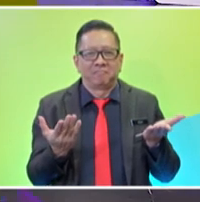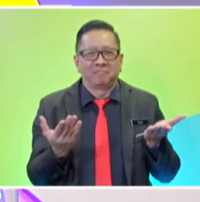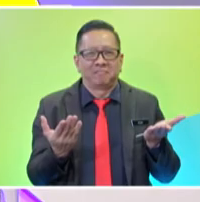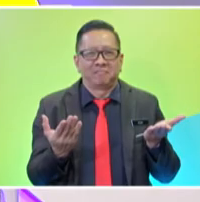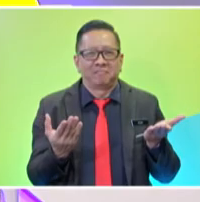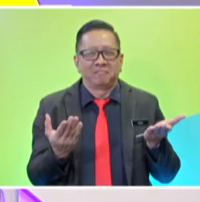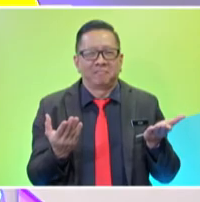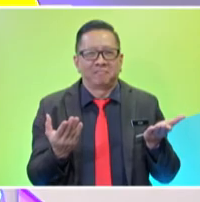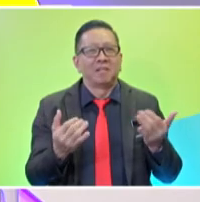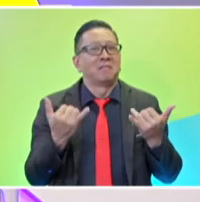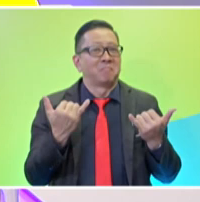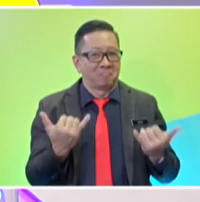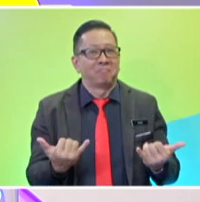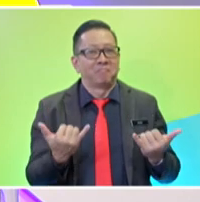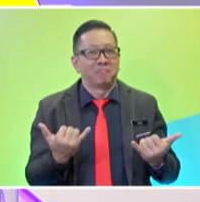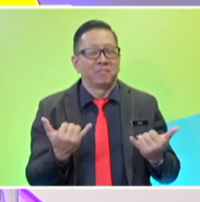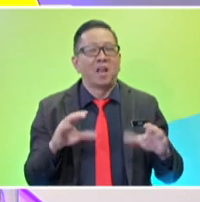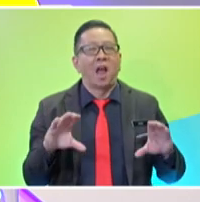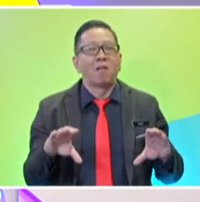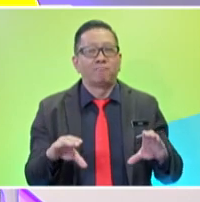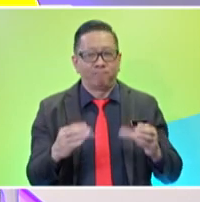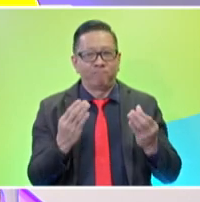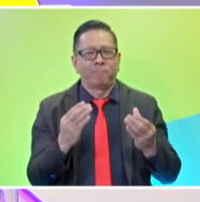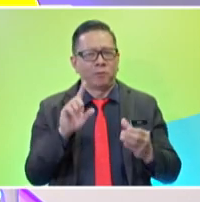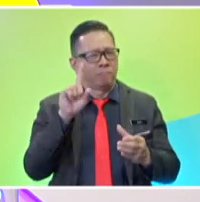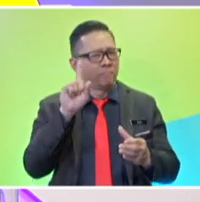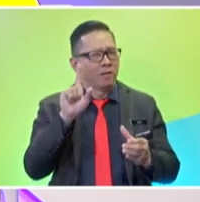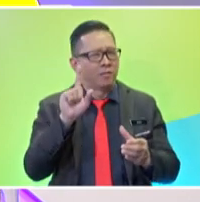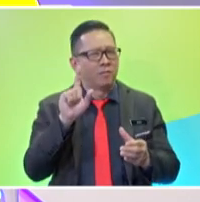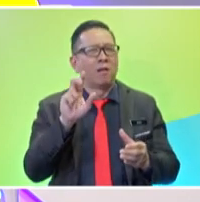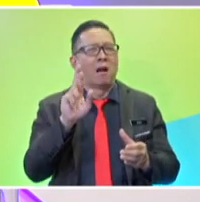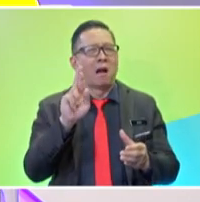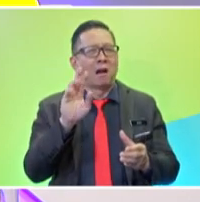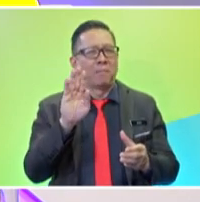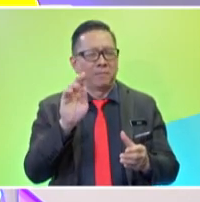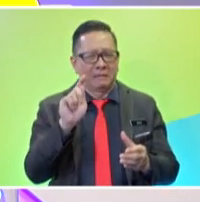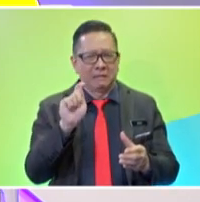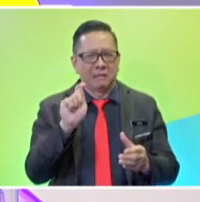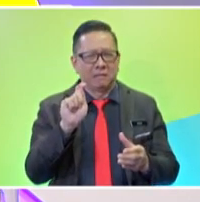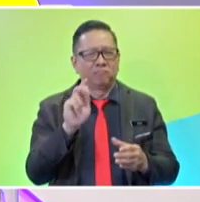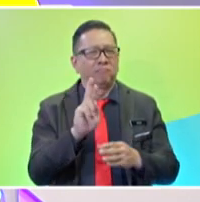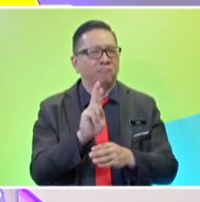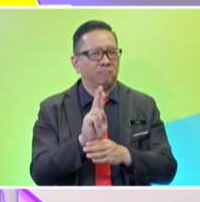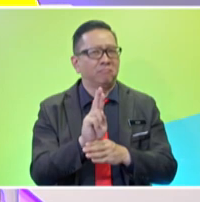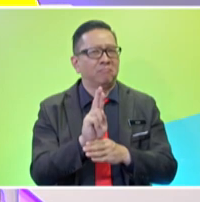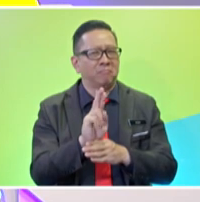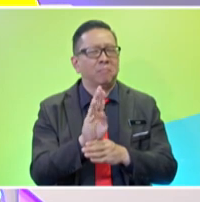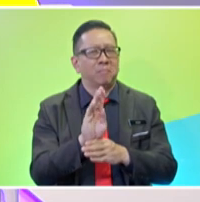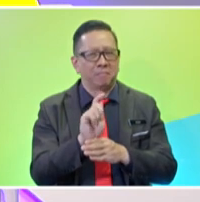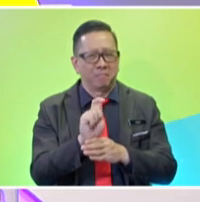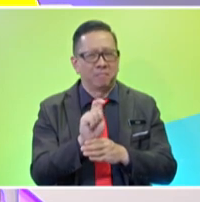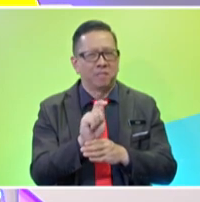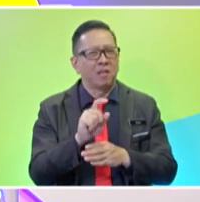sekarang milik kita membuat sesuatu mereka bentuk ya contoh produk jadi titik ini paham dulu konsep